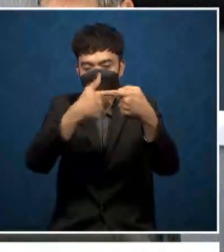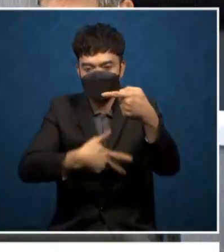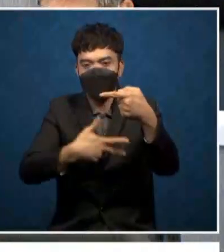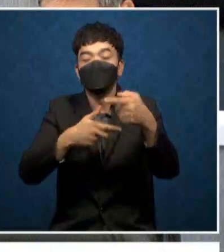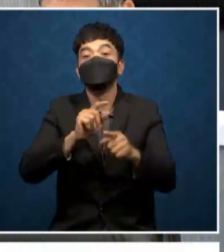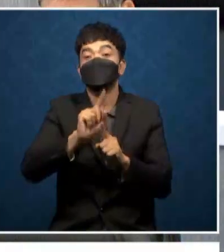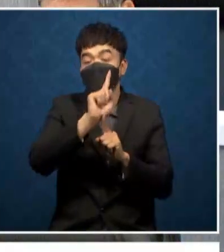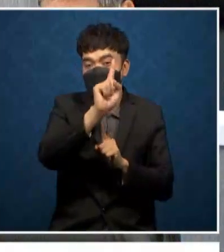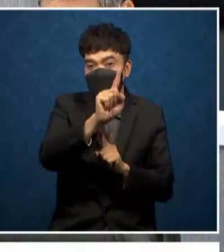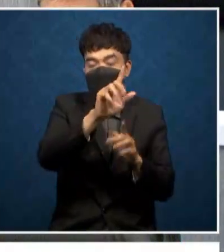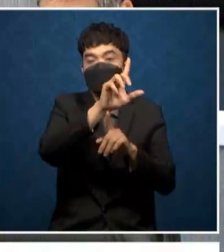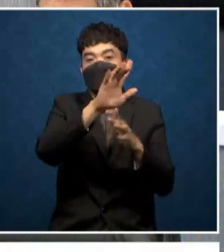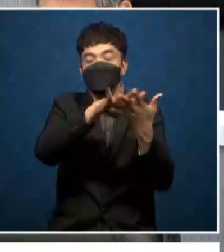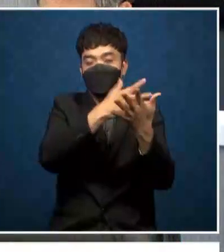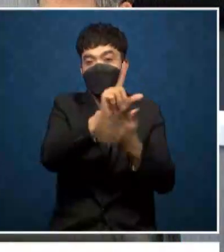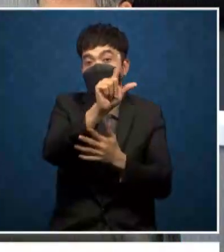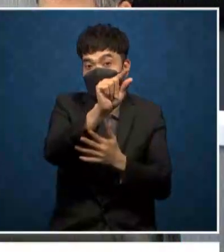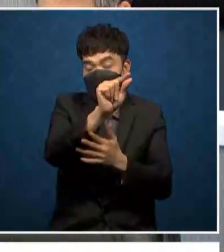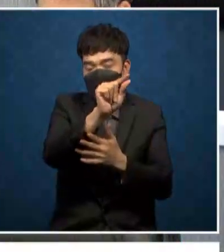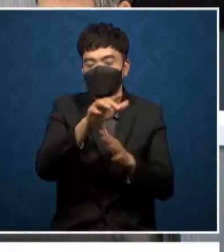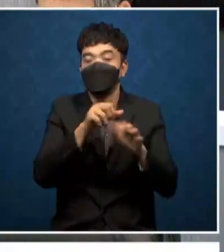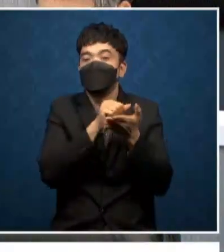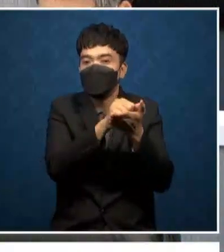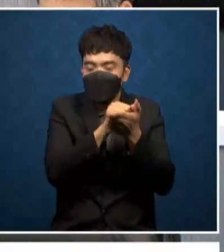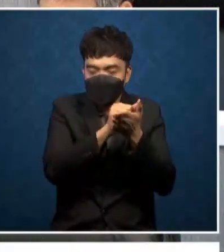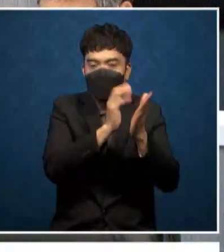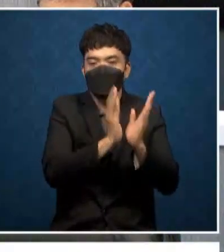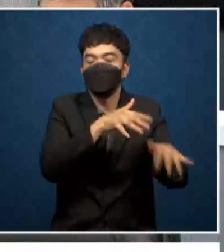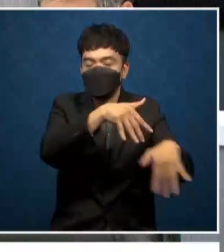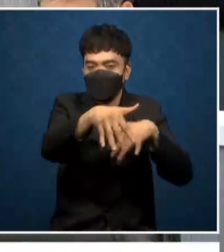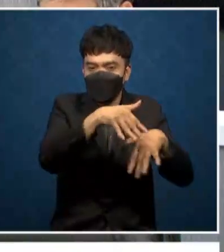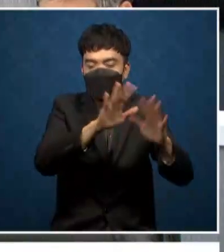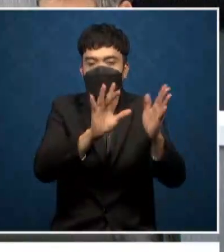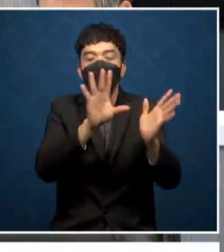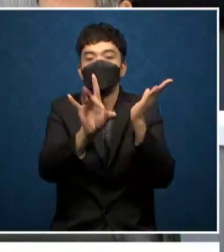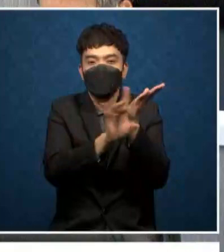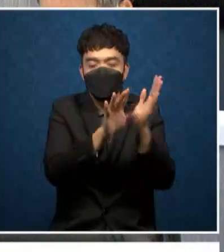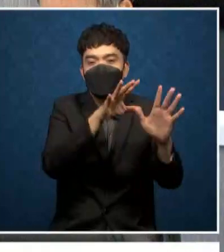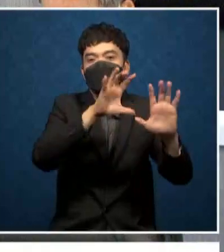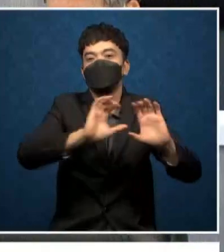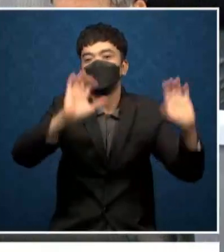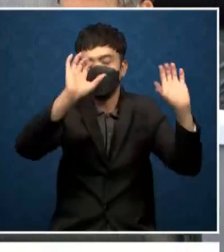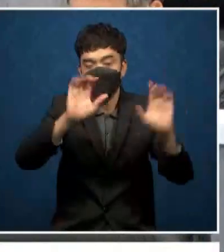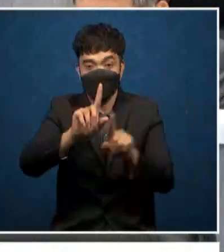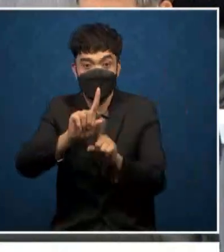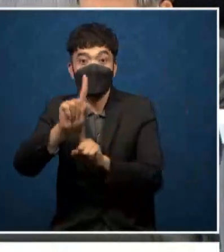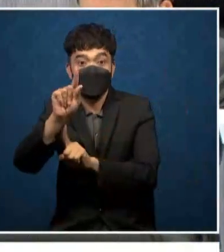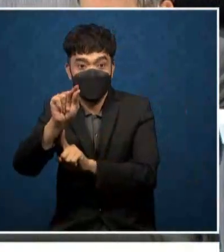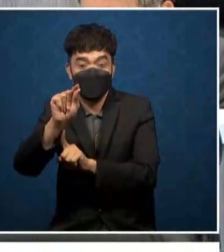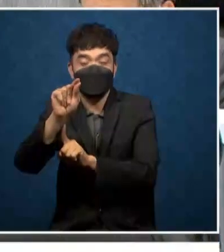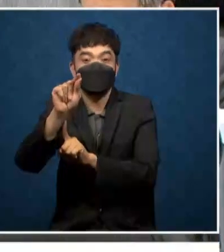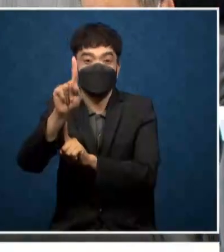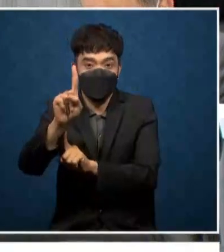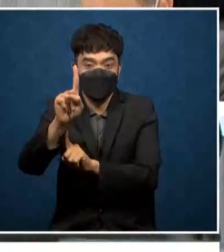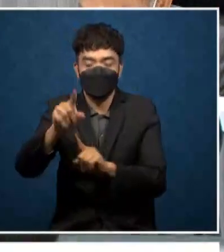อผลที่ 20 การปริการประชายชน รเปิเส panuelleผลที่ 21 ไปกส